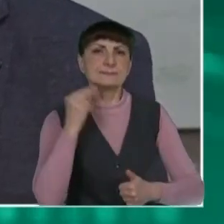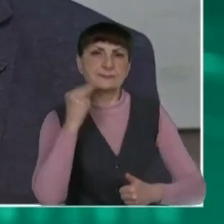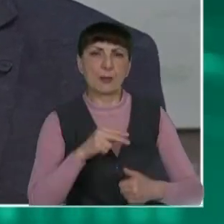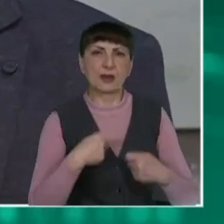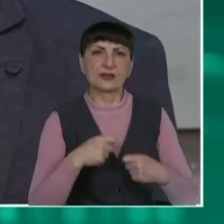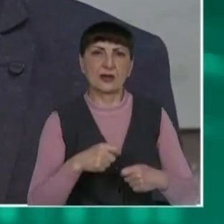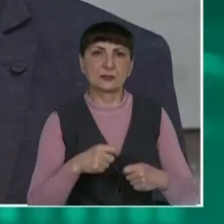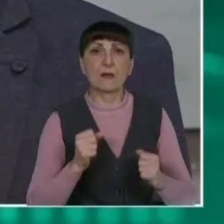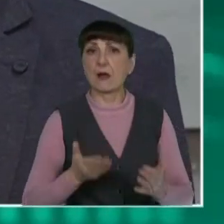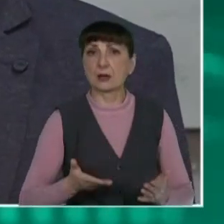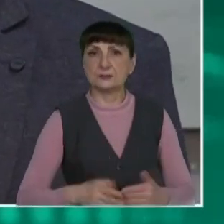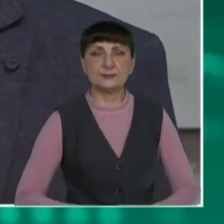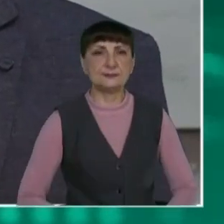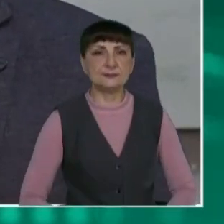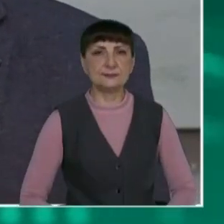рынке?